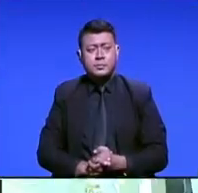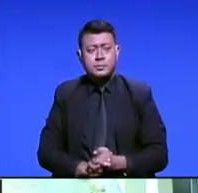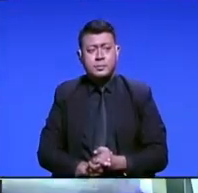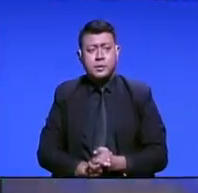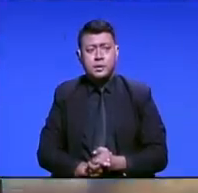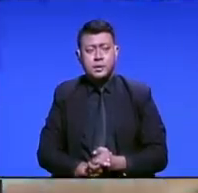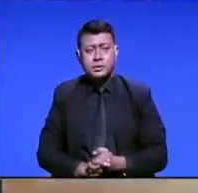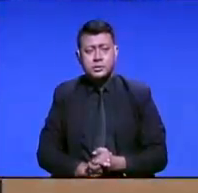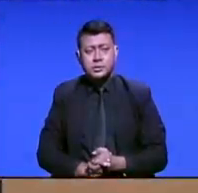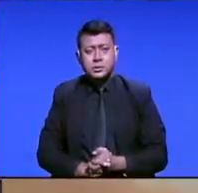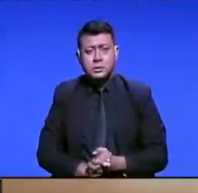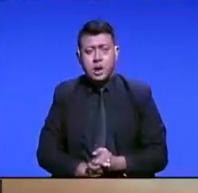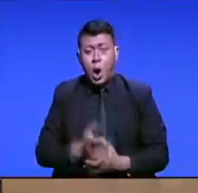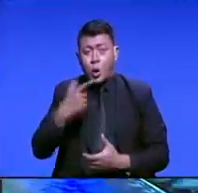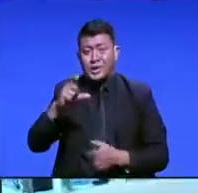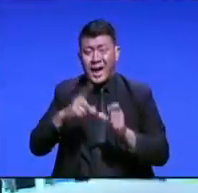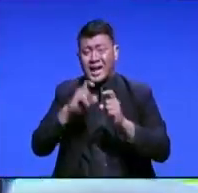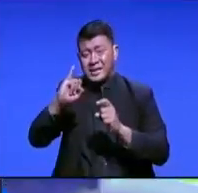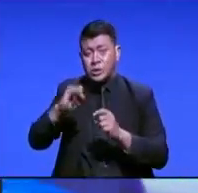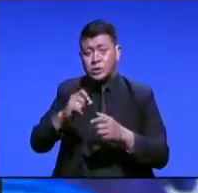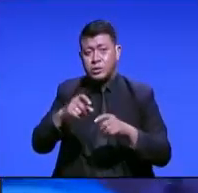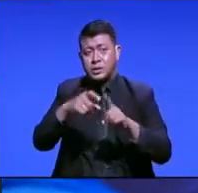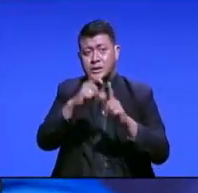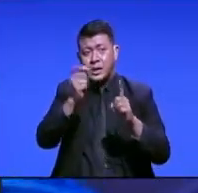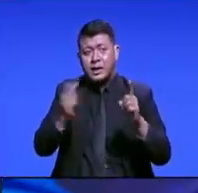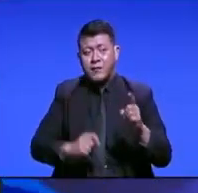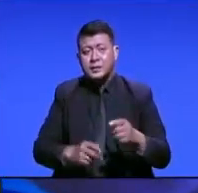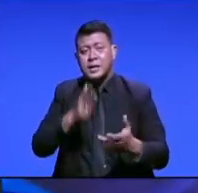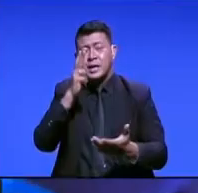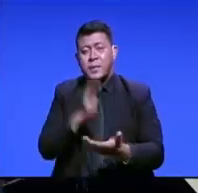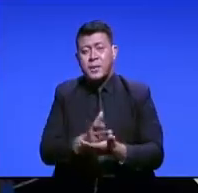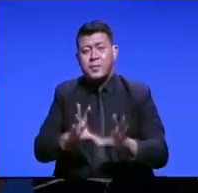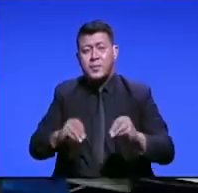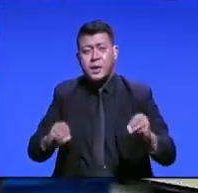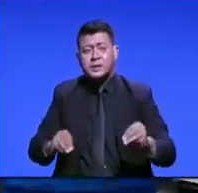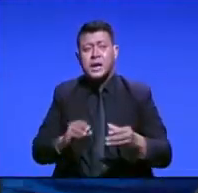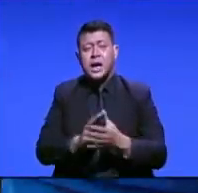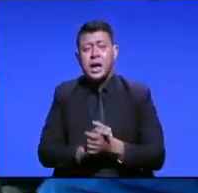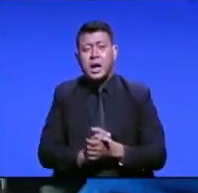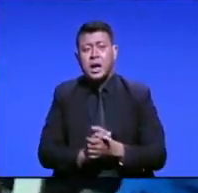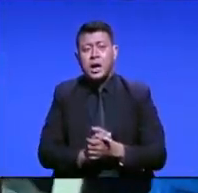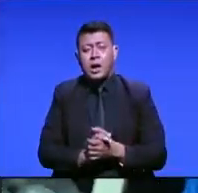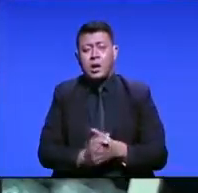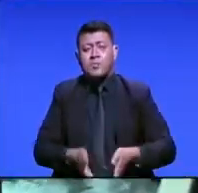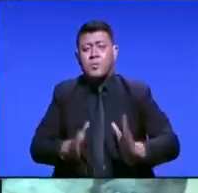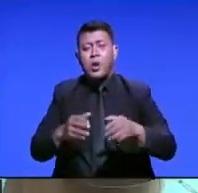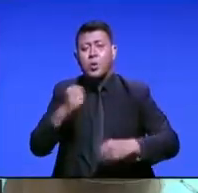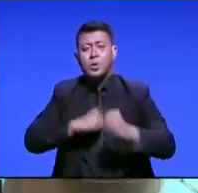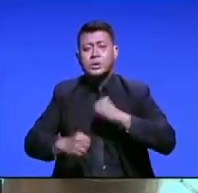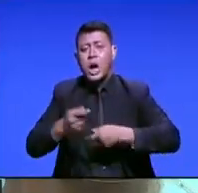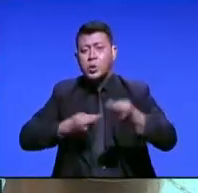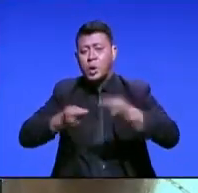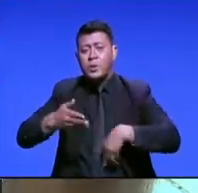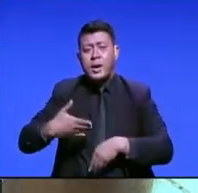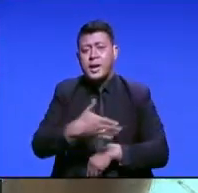Dika Gumilang misalnya, lulusan S1 desain grafis ini akhirnya memutuskan bekerja sebagai partner saudaranya sendiri yang membangun usaha jual-beli